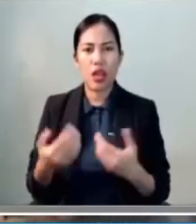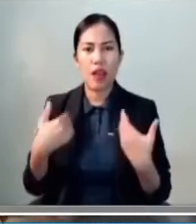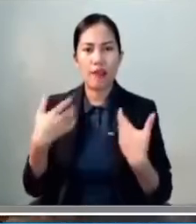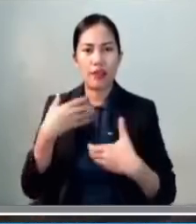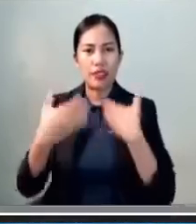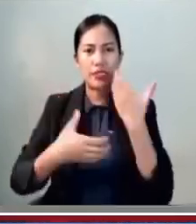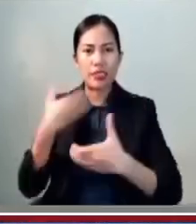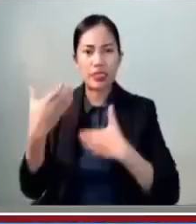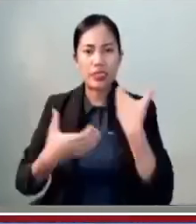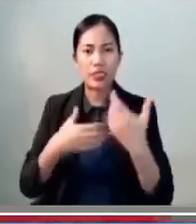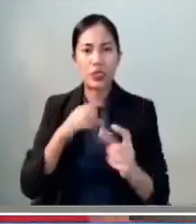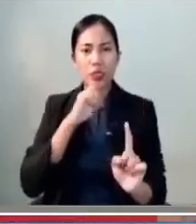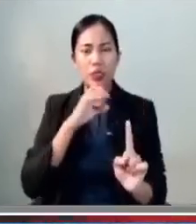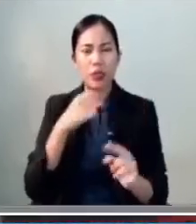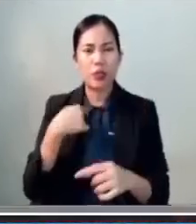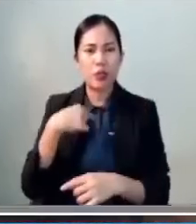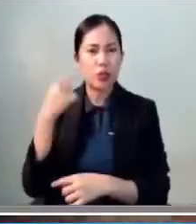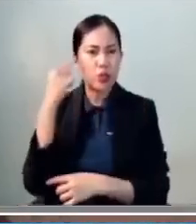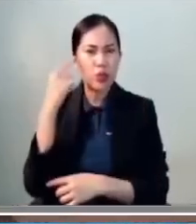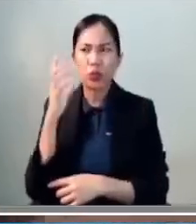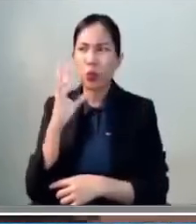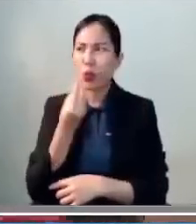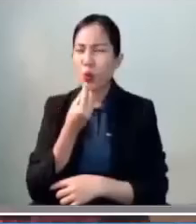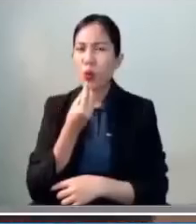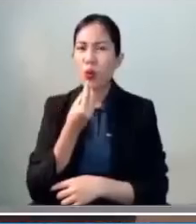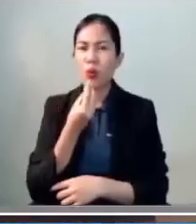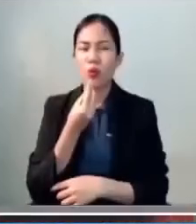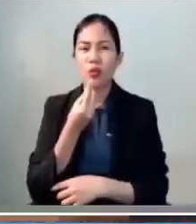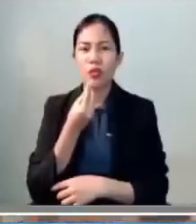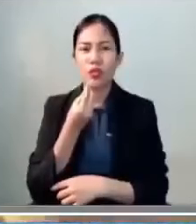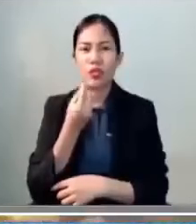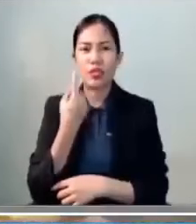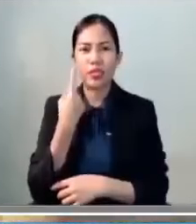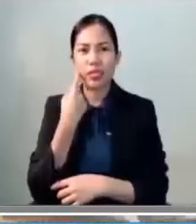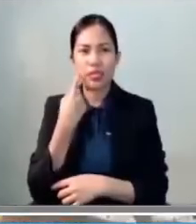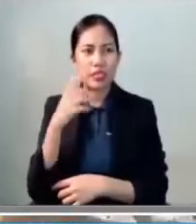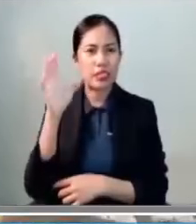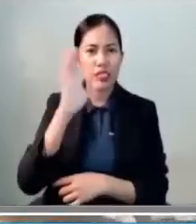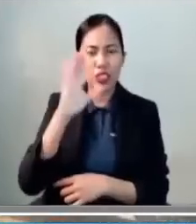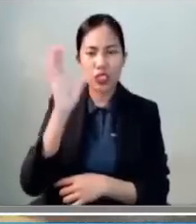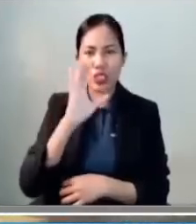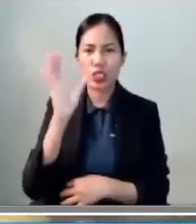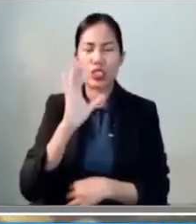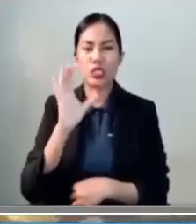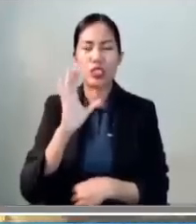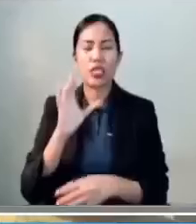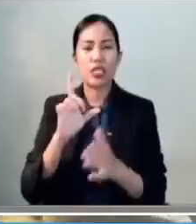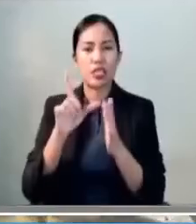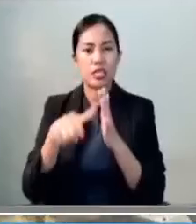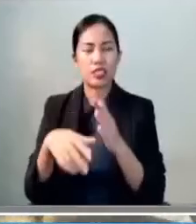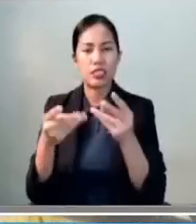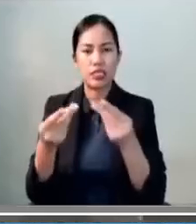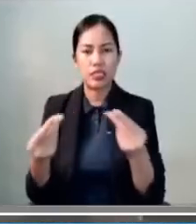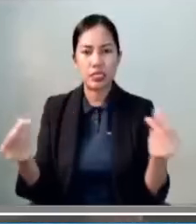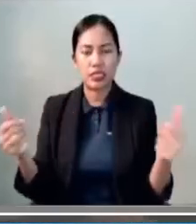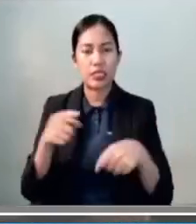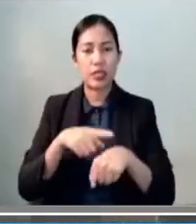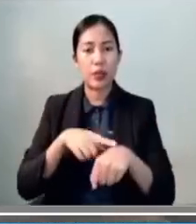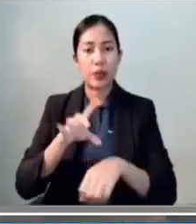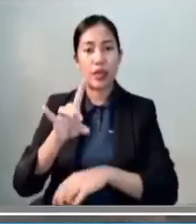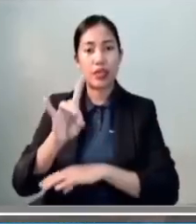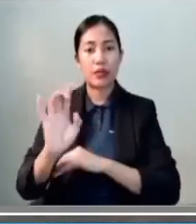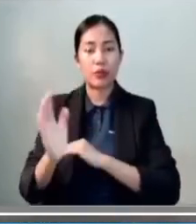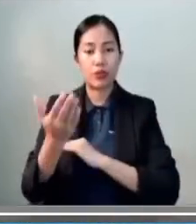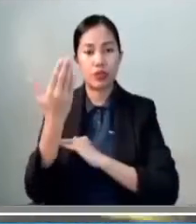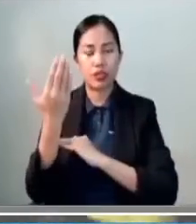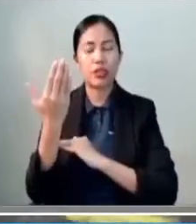ay akala po namin kung sino. Kanina po namin inikot-ikot, wala po eh. Nang mapula ang sunog pasado alas 8 ng umaga, doon na